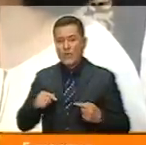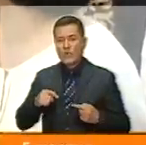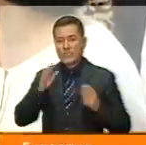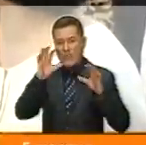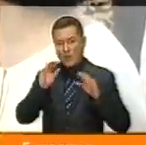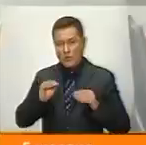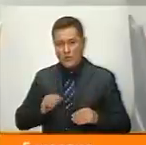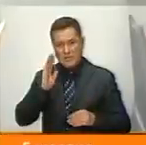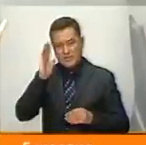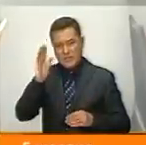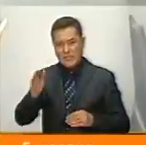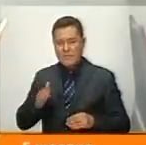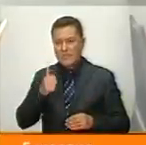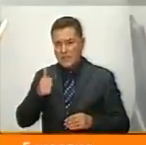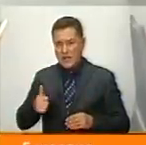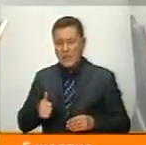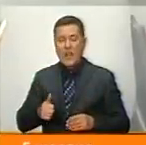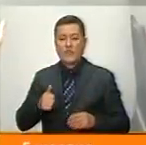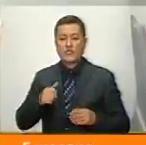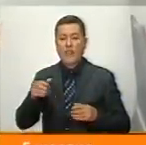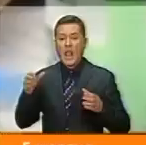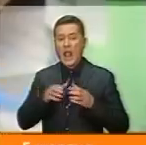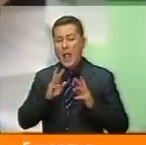перспективніший і далекоглядніший. Кабмін ставку готовий